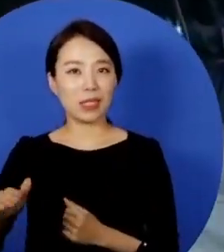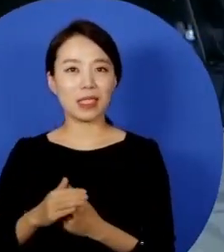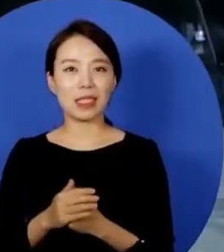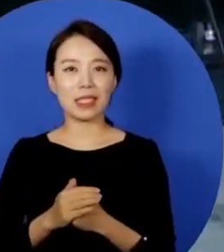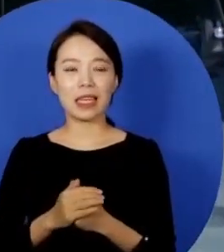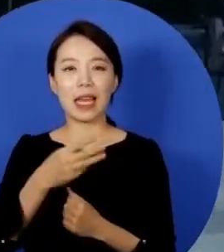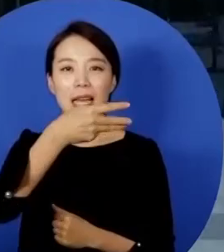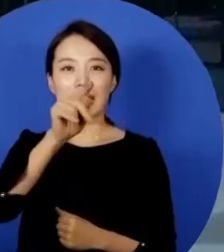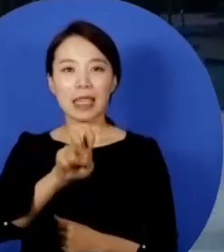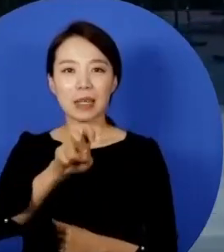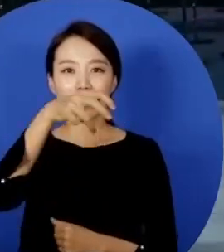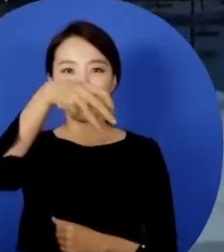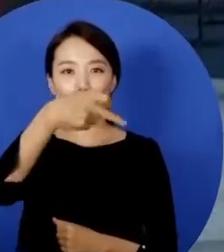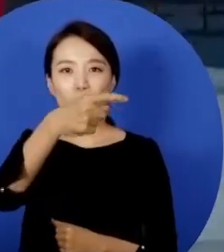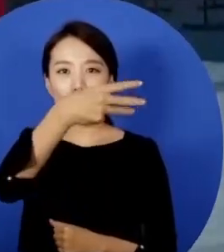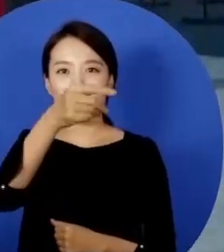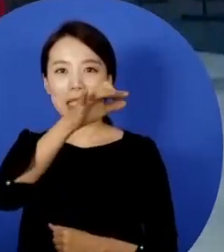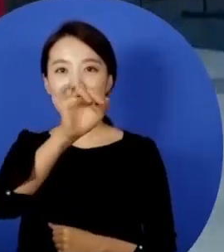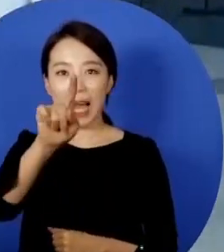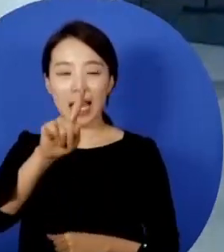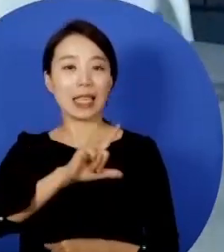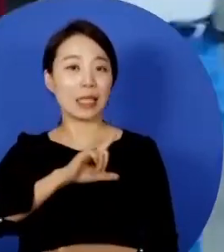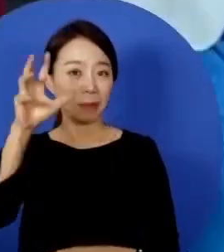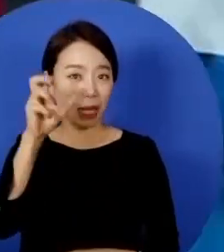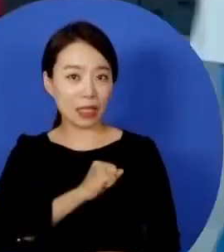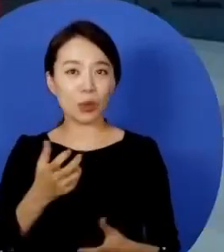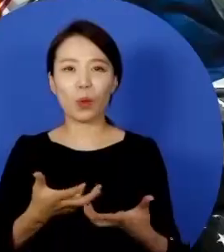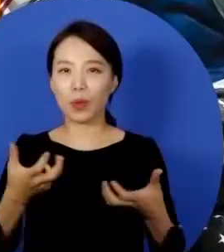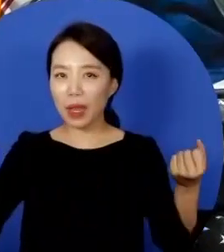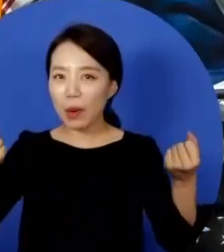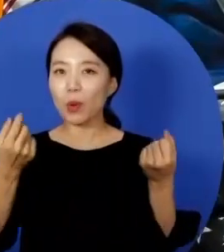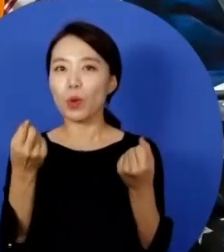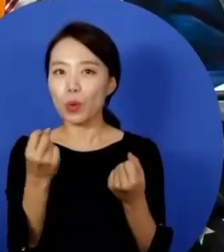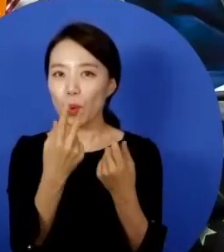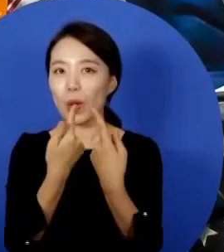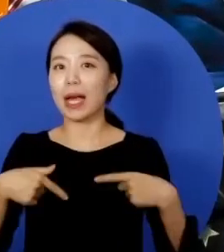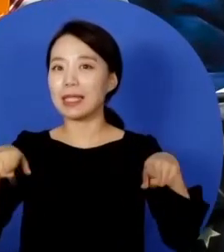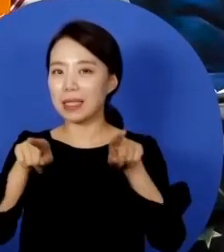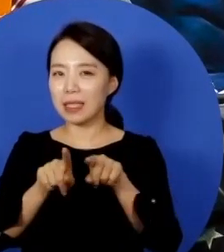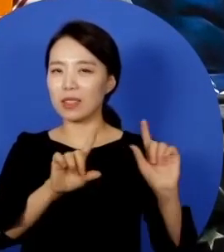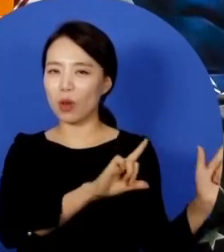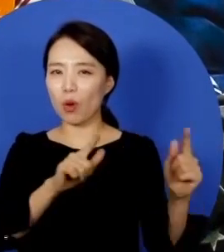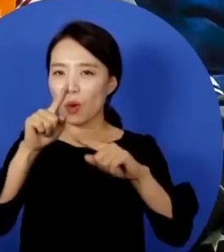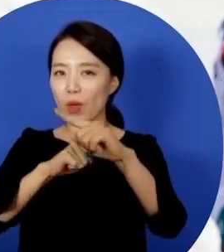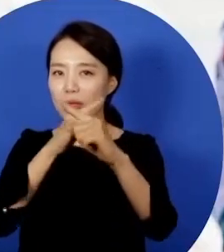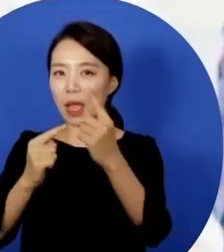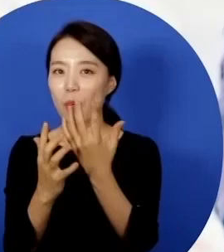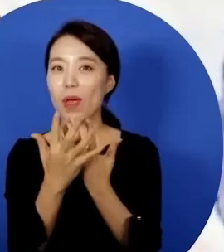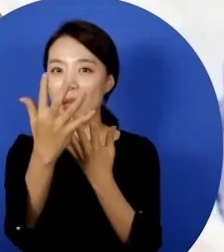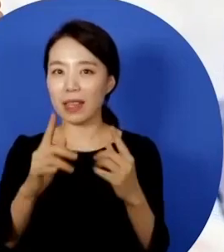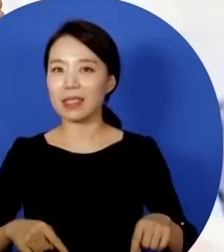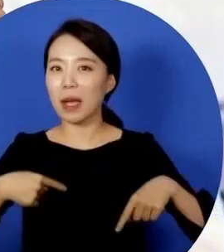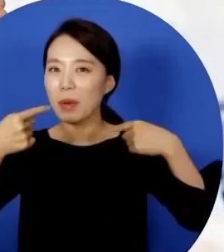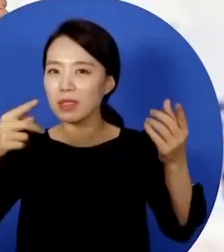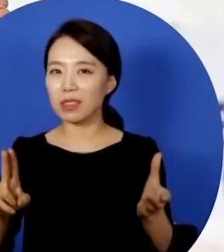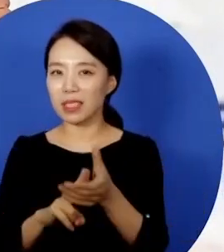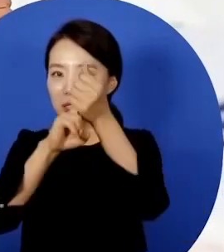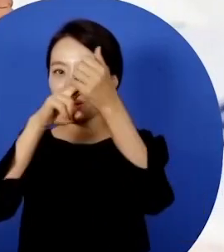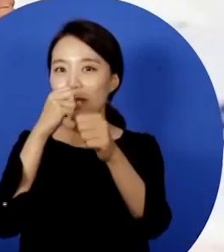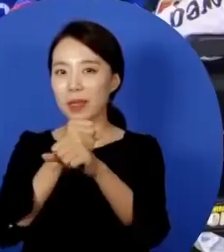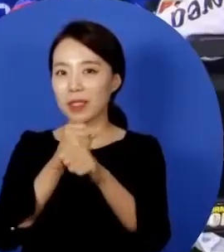팀 코리아의 이름으로 따로 또 같이 수많은 국제대회에서 기적의 역사를 일궈냈습니다.